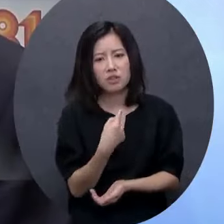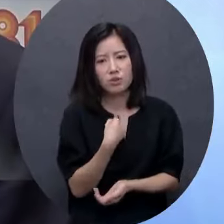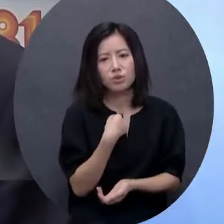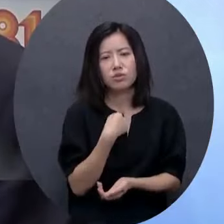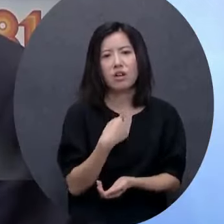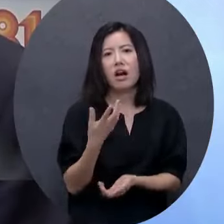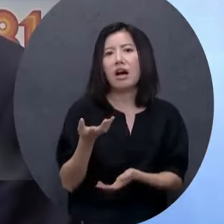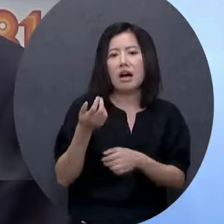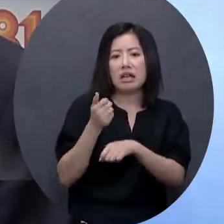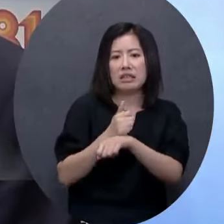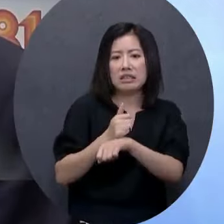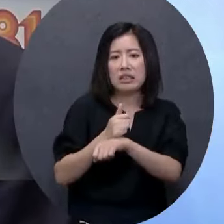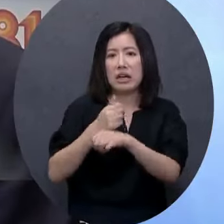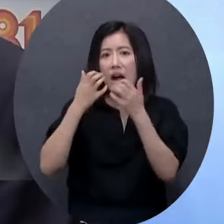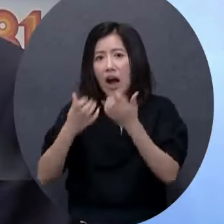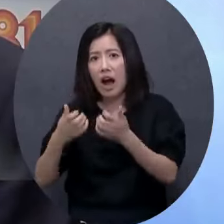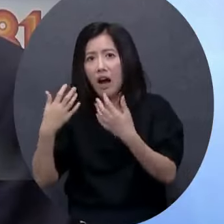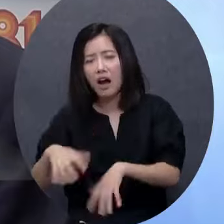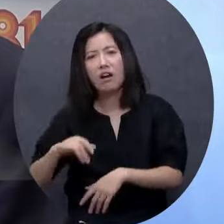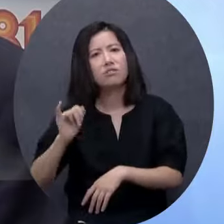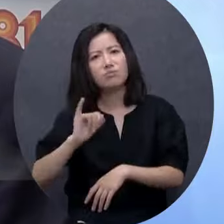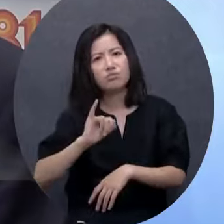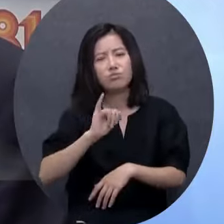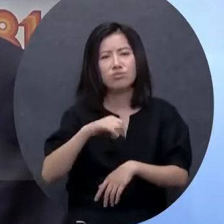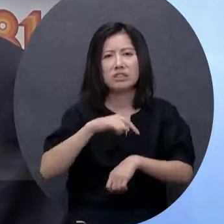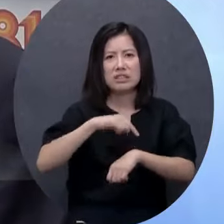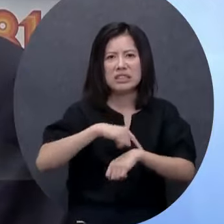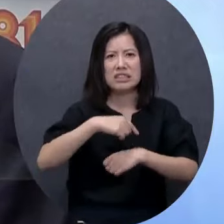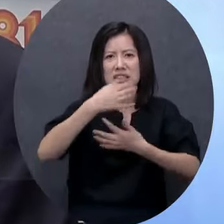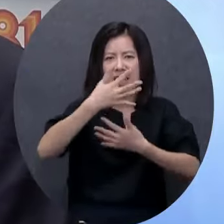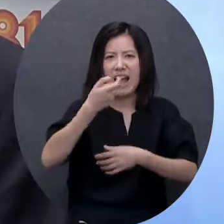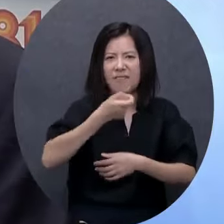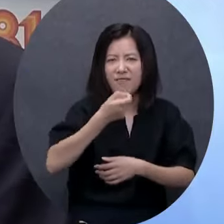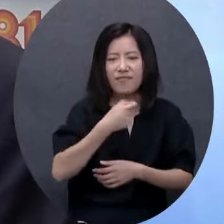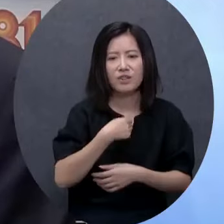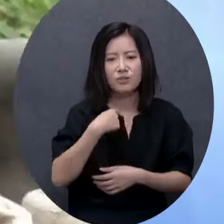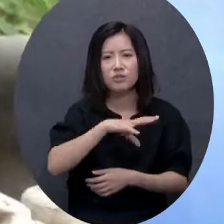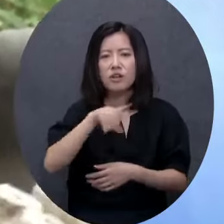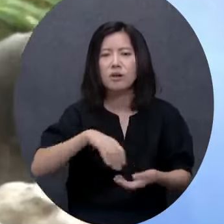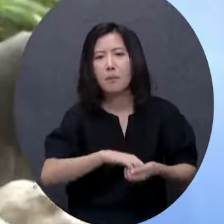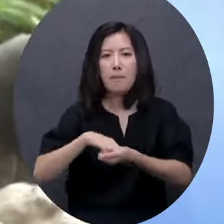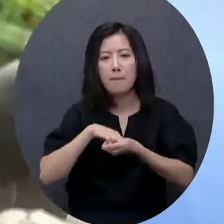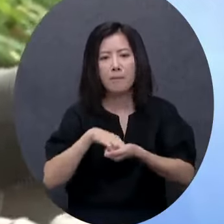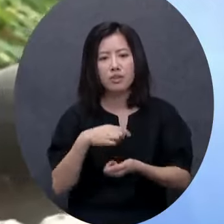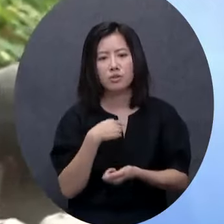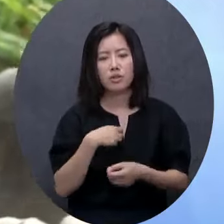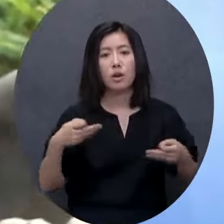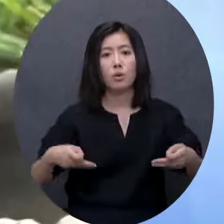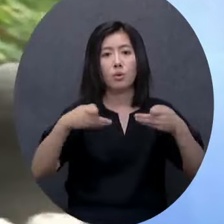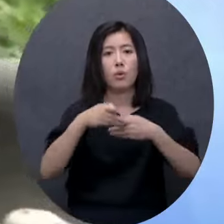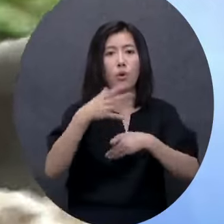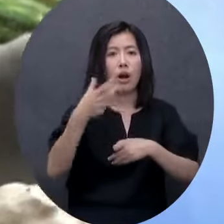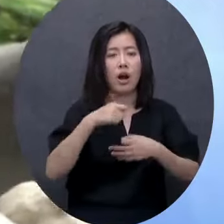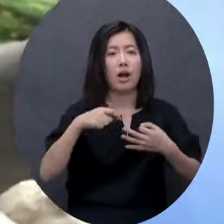我哋失咗個時機就唔得噶咯，所以個時間係好緊要嘅，呢方面咧要各方面去配合嘅。 海洋公園公司主